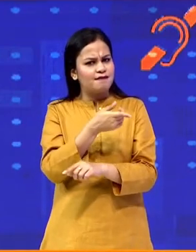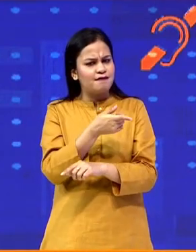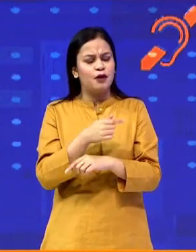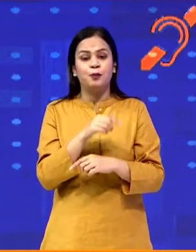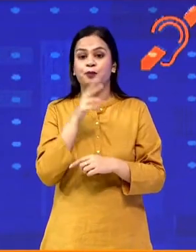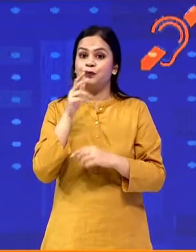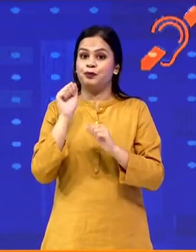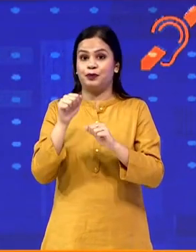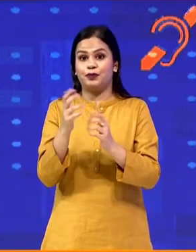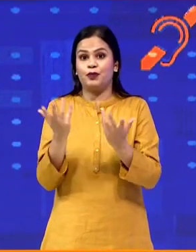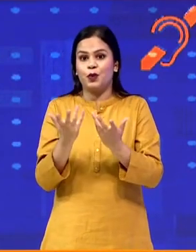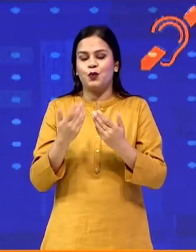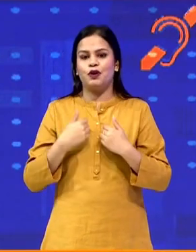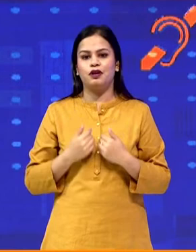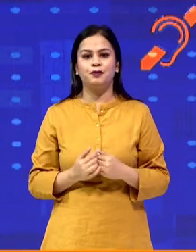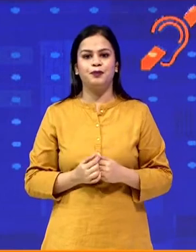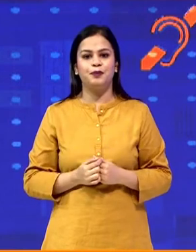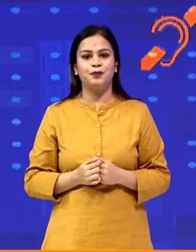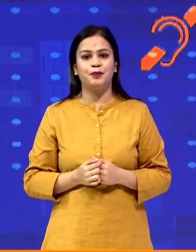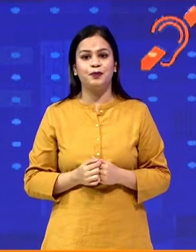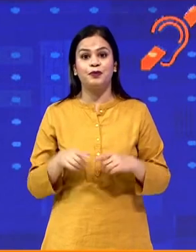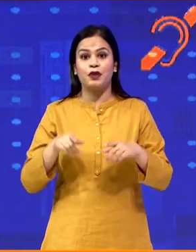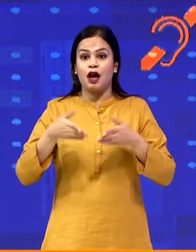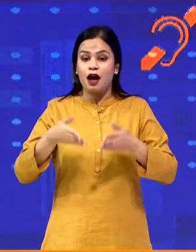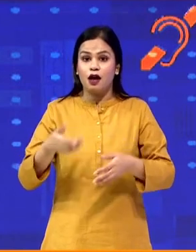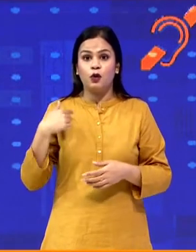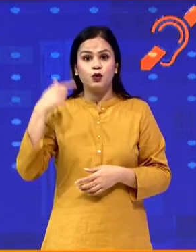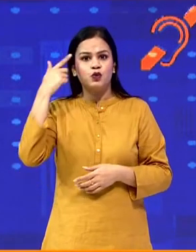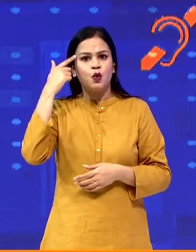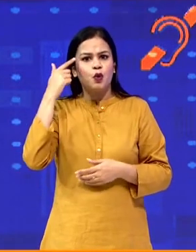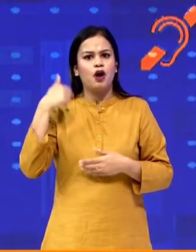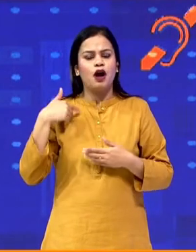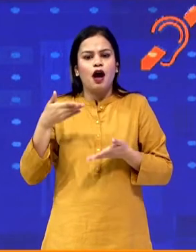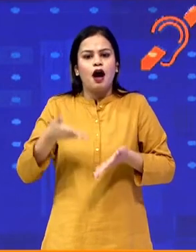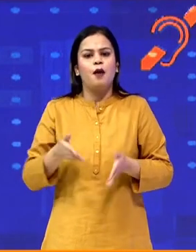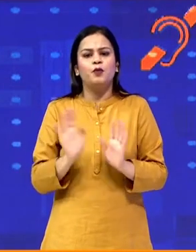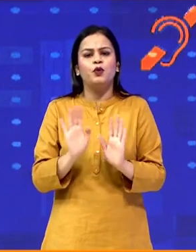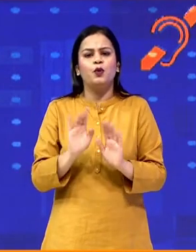यह आज से मेरा सोच नहीं